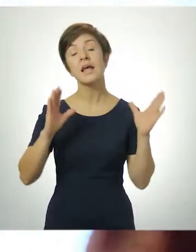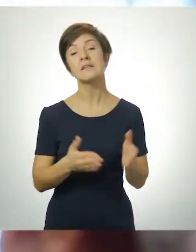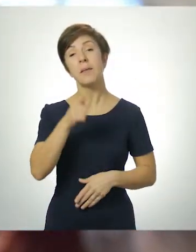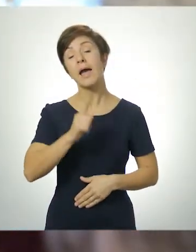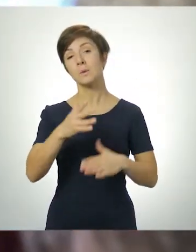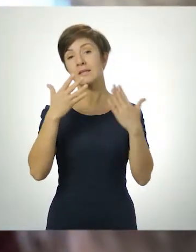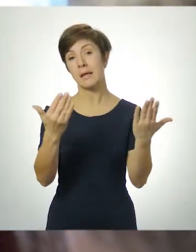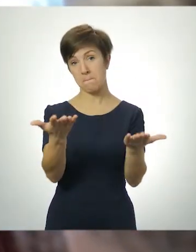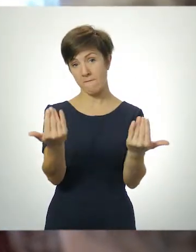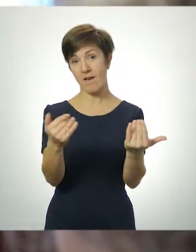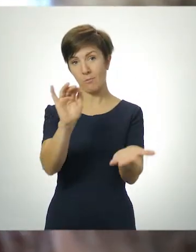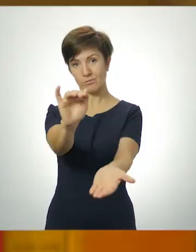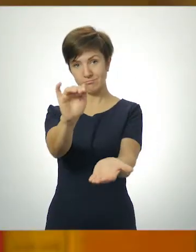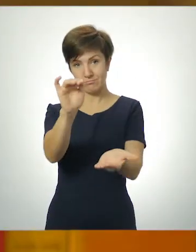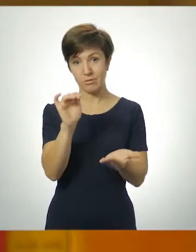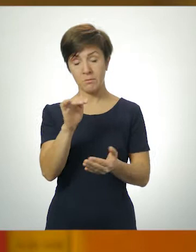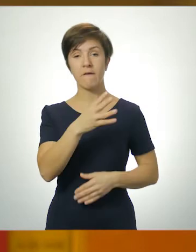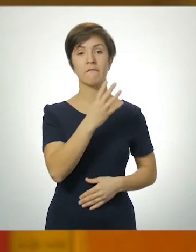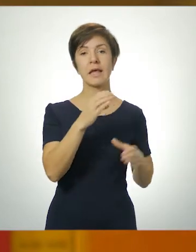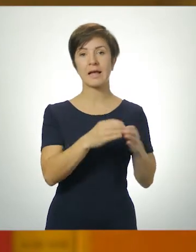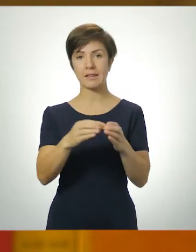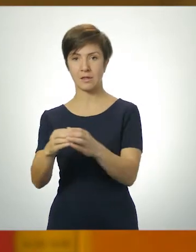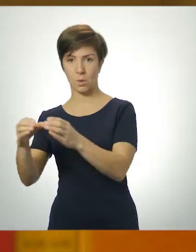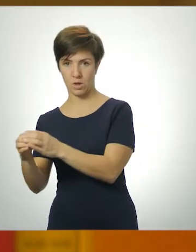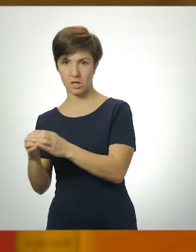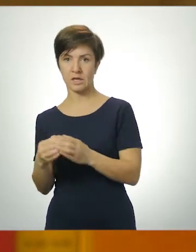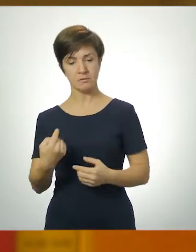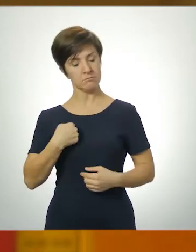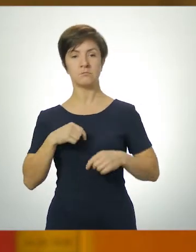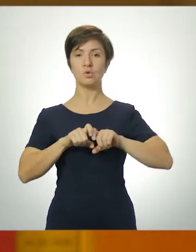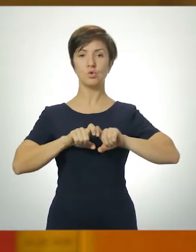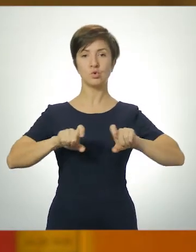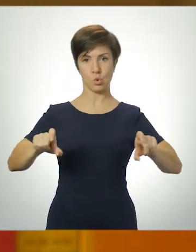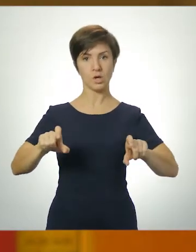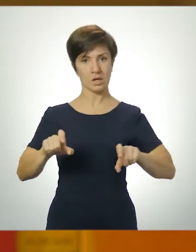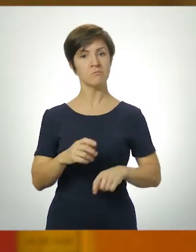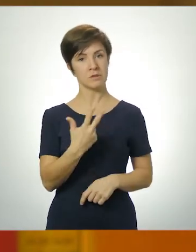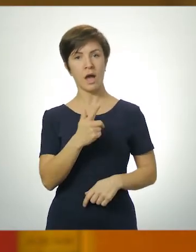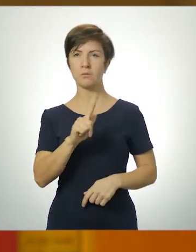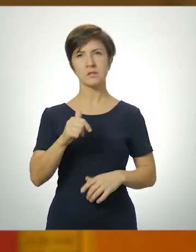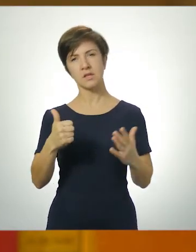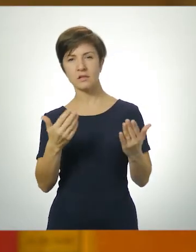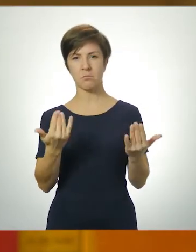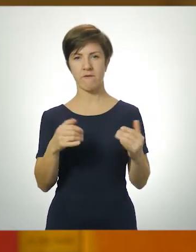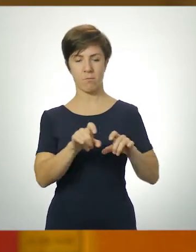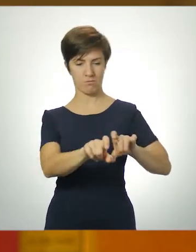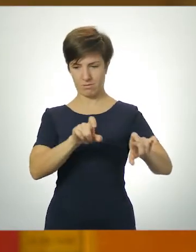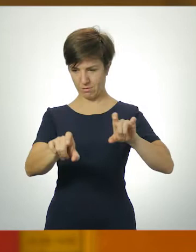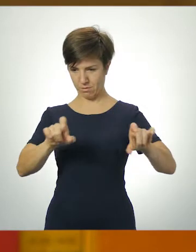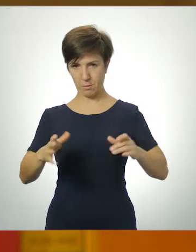Zehn Bewerbungen sind eingegangen. Davon haben uns in den vier Kategorien ungefähr 3 bis 6 erreicht, uns als Jury. Und es